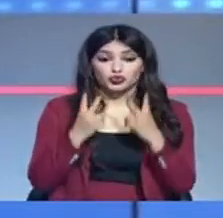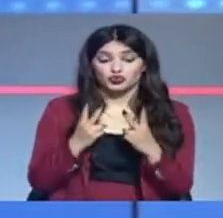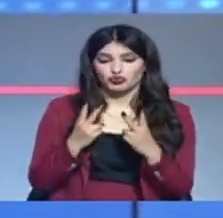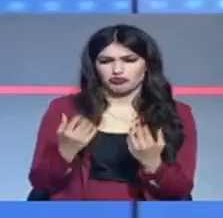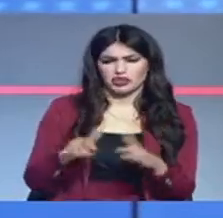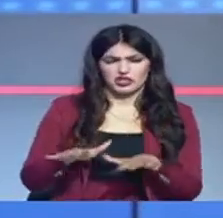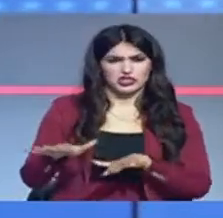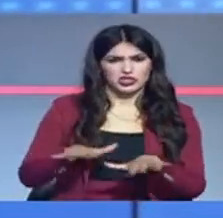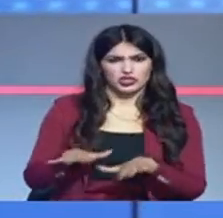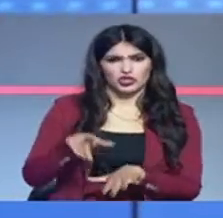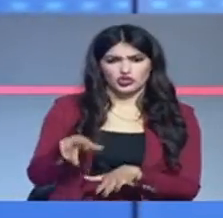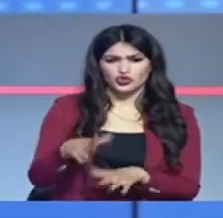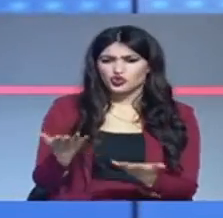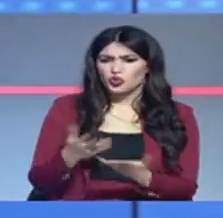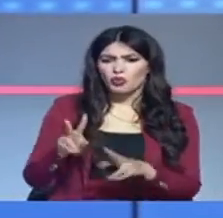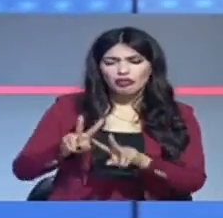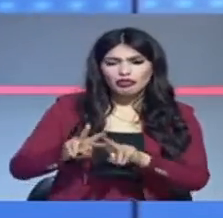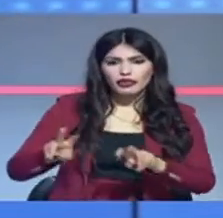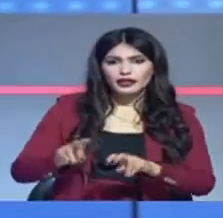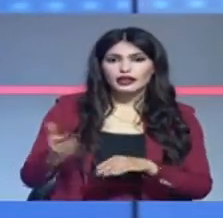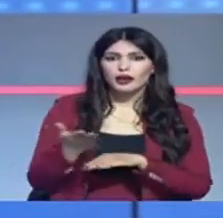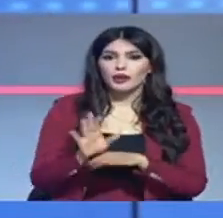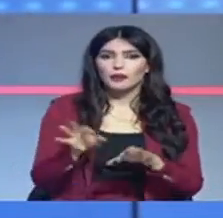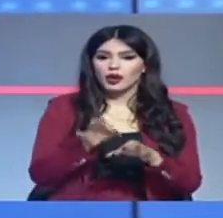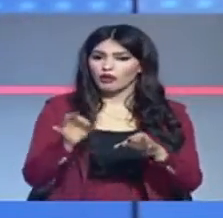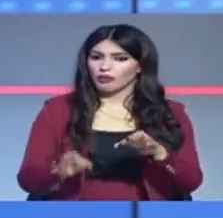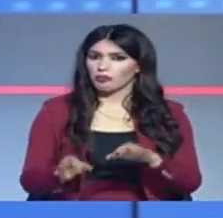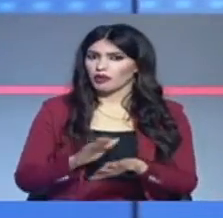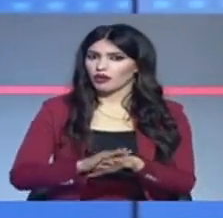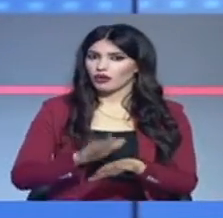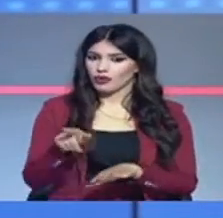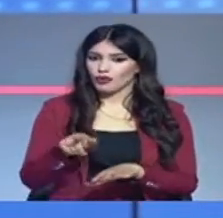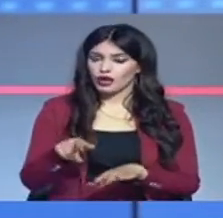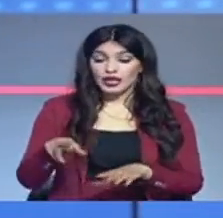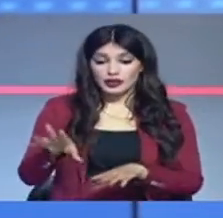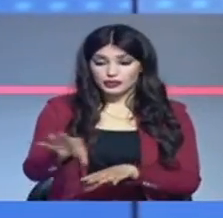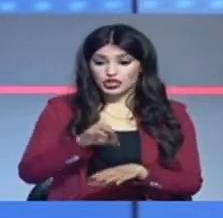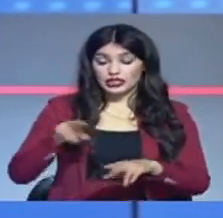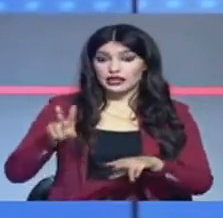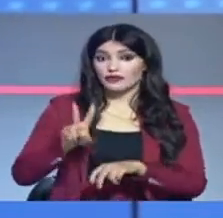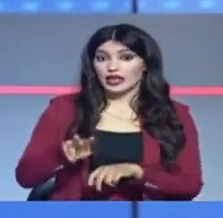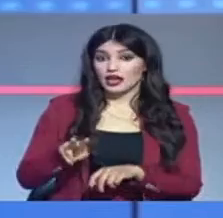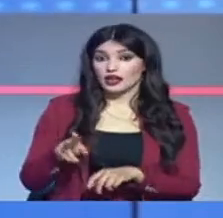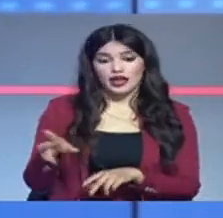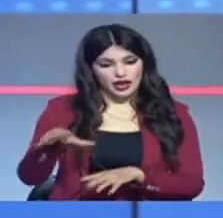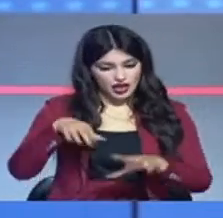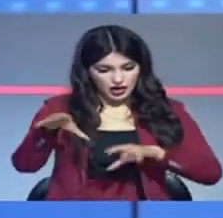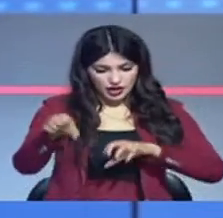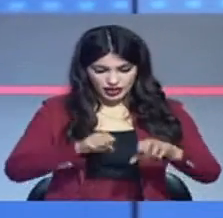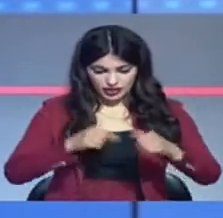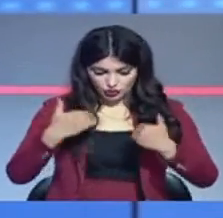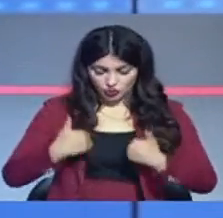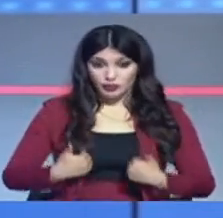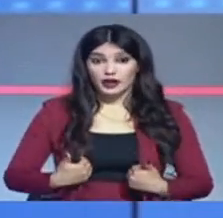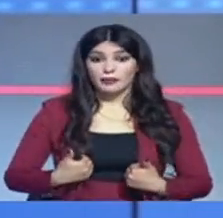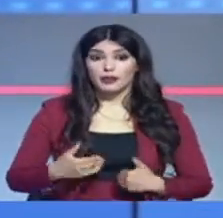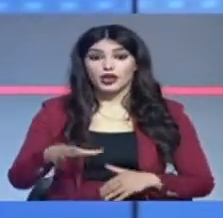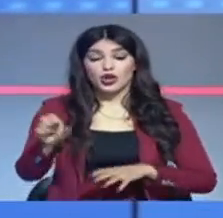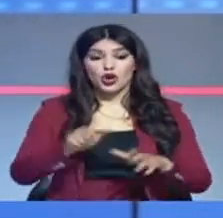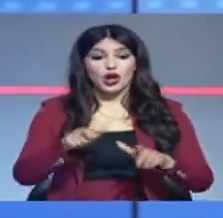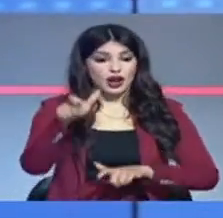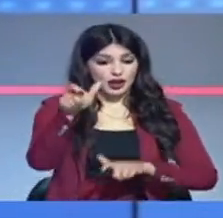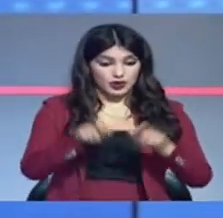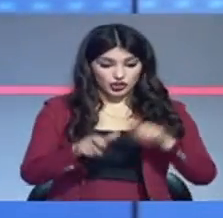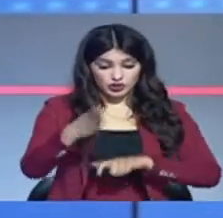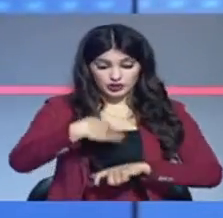هذا الاجراء اي تحقيق سياتي بنتائج موضوعيه دول امس الحقيقه كما ليه انا ادعو من هذا الموقع ان يكلف الهيئه